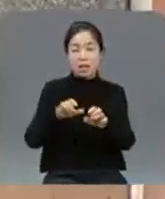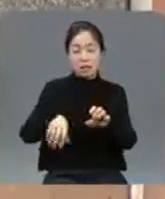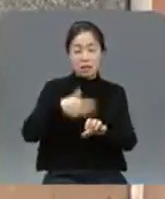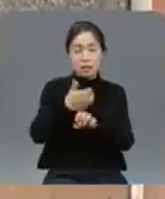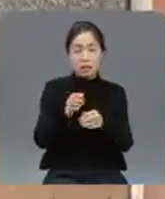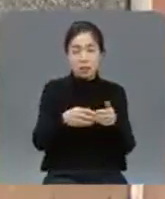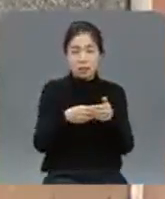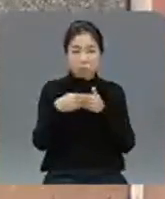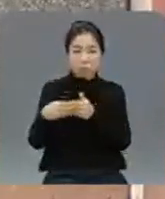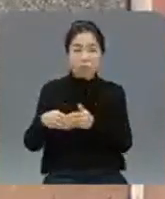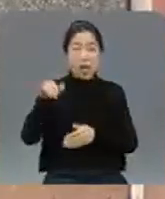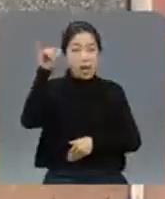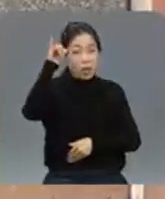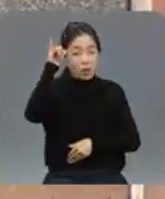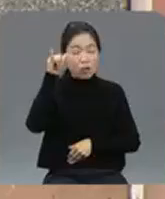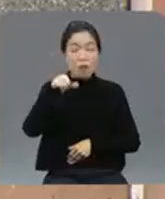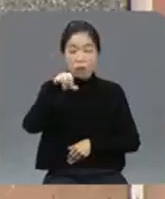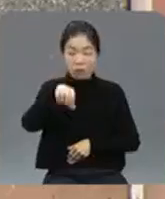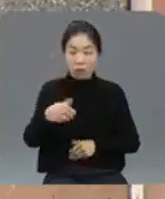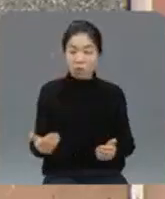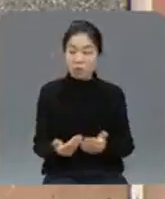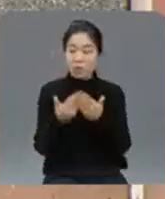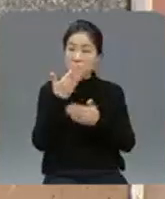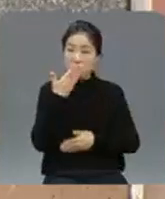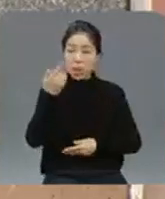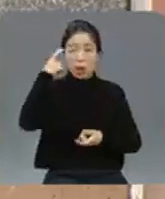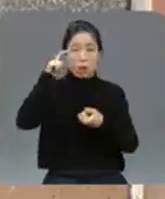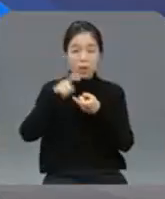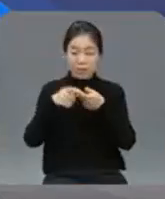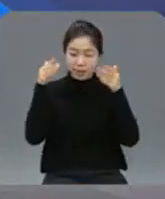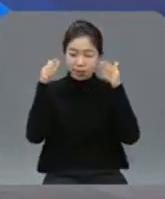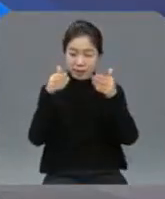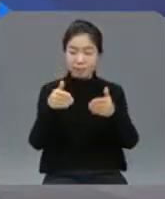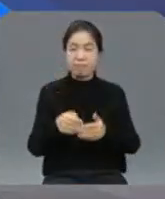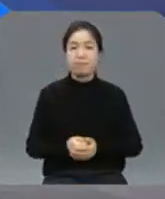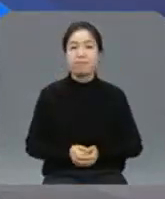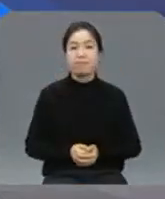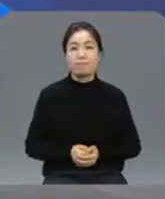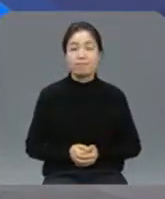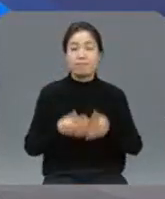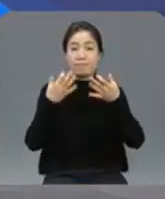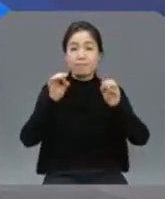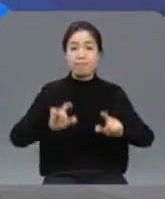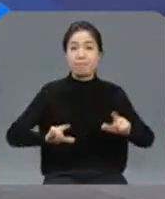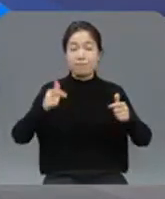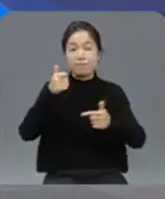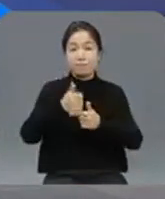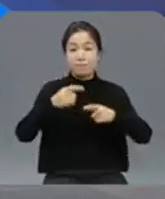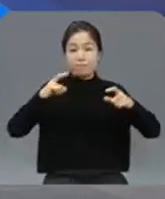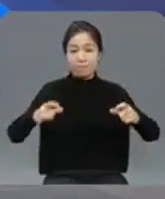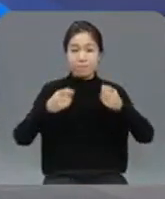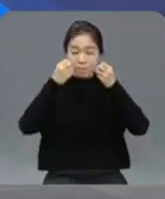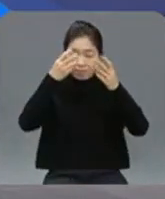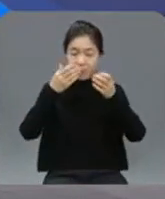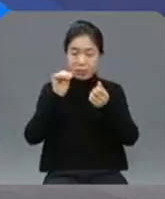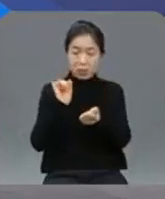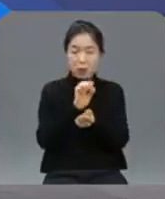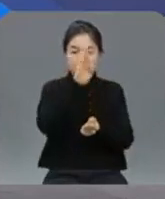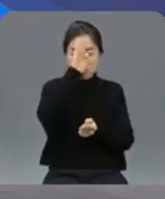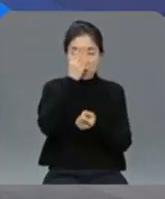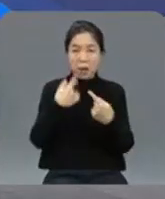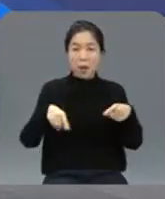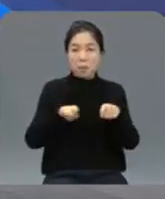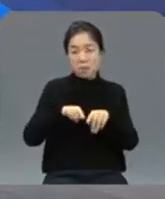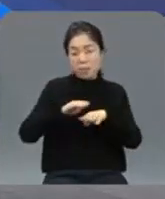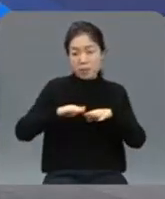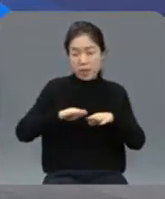아시아 인공지능 본거지로 자리매김할 수 있을지 주목됩니다 금요일에는 호남권역 신종감염병 공동대응